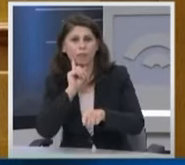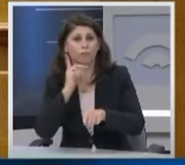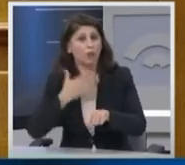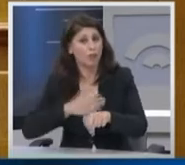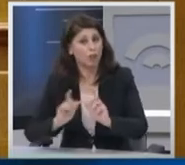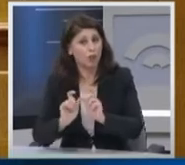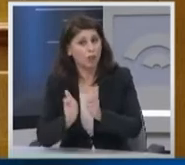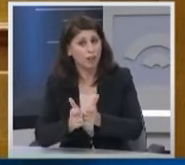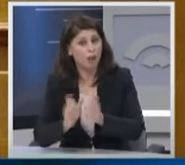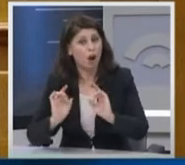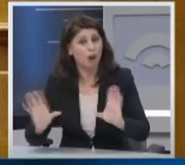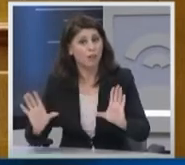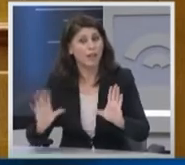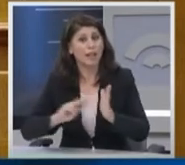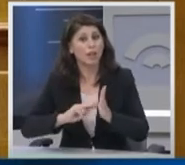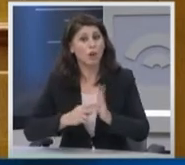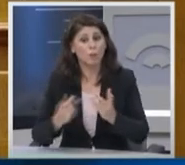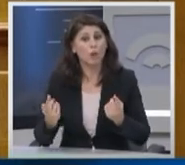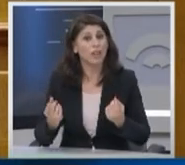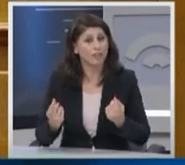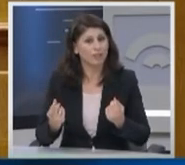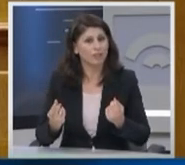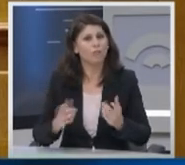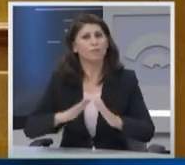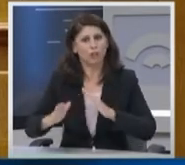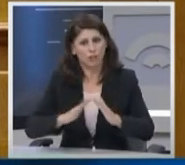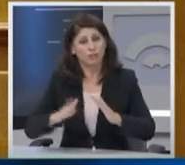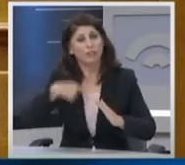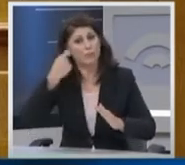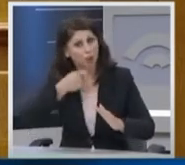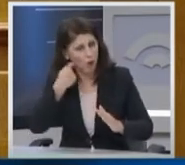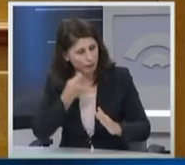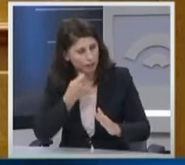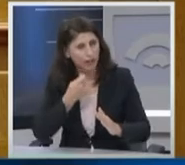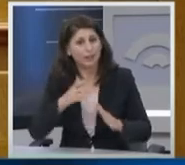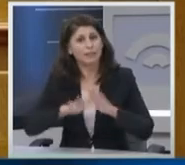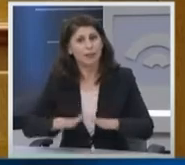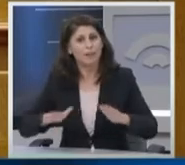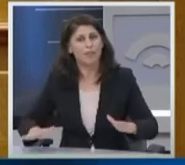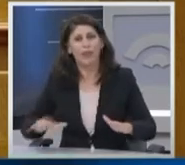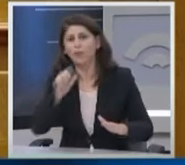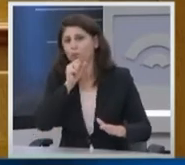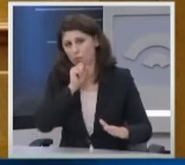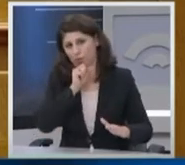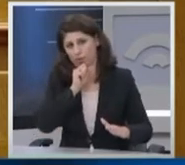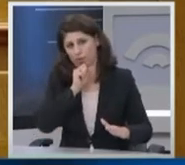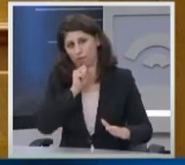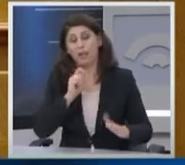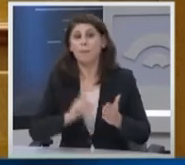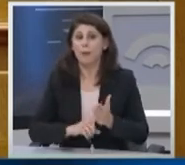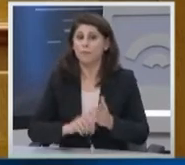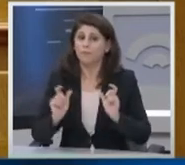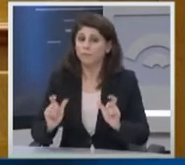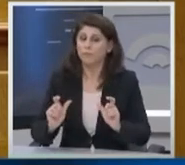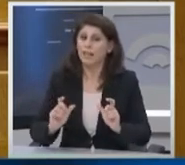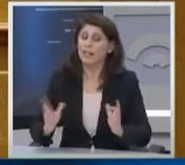για οικογένεια χωρίς κανένα οικονομικό κίνητρο, προστατεύοντας τη μητρότητα, τα παιδιά και τους ηλικιωμένους, να